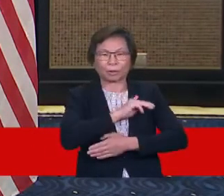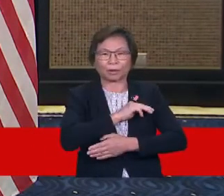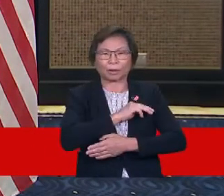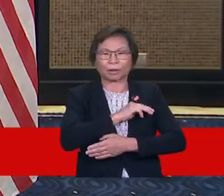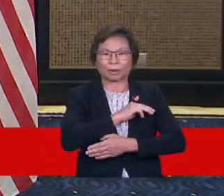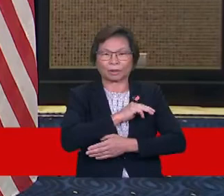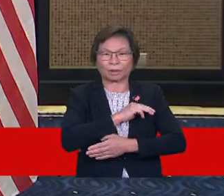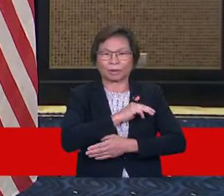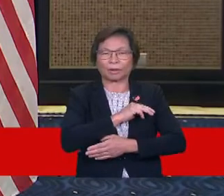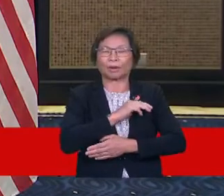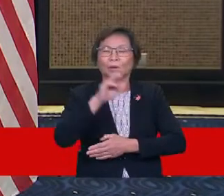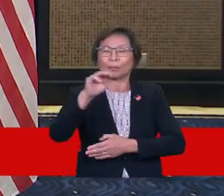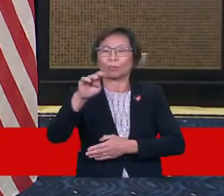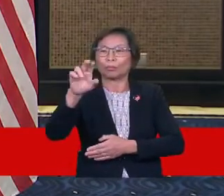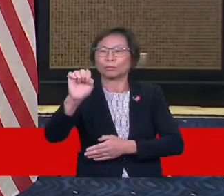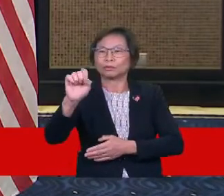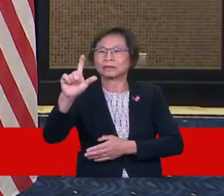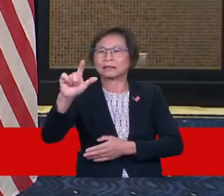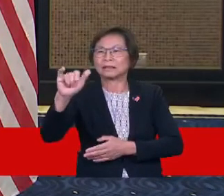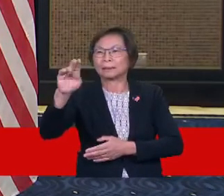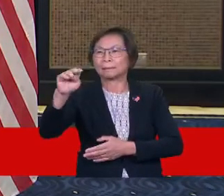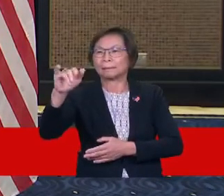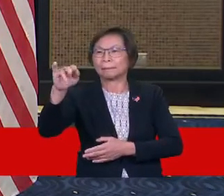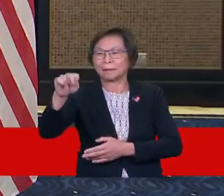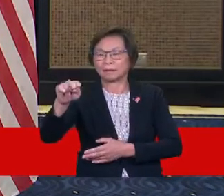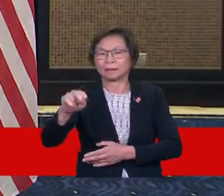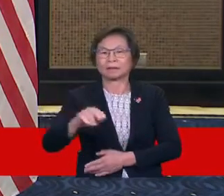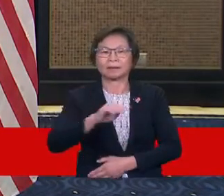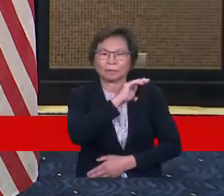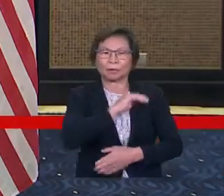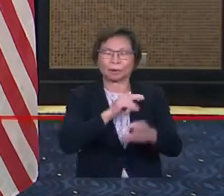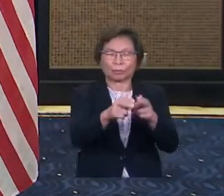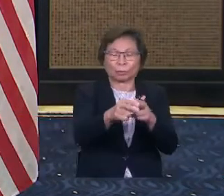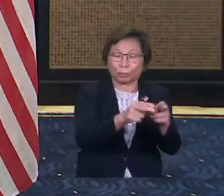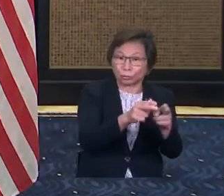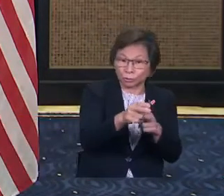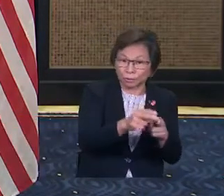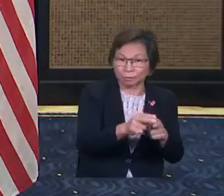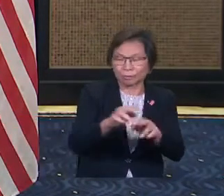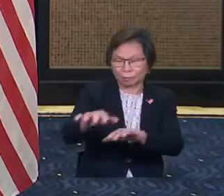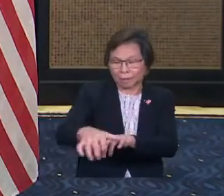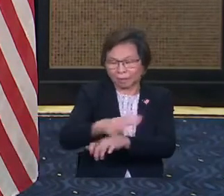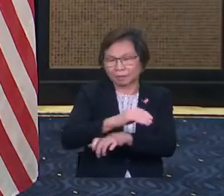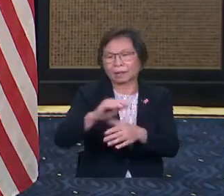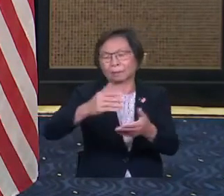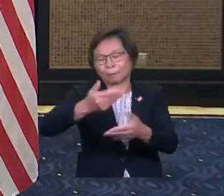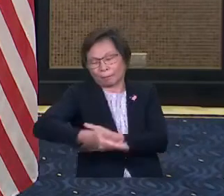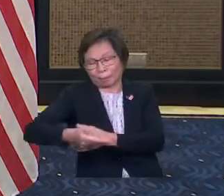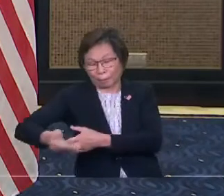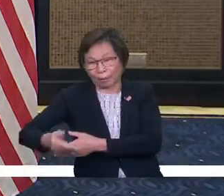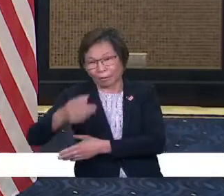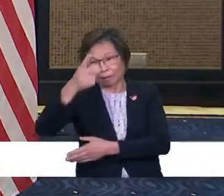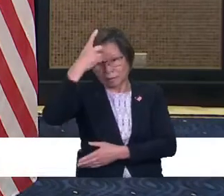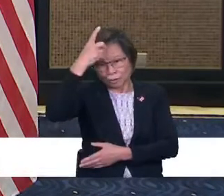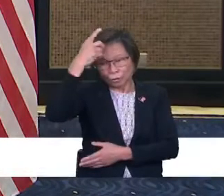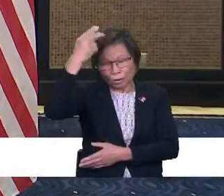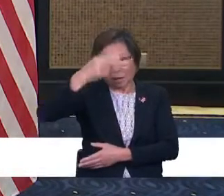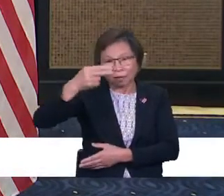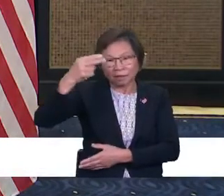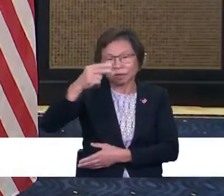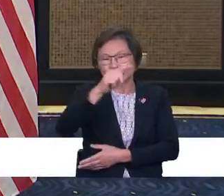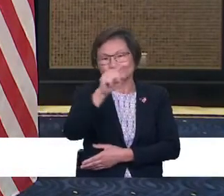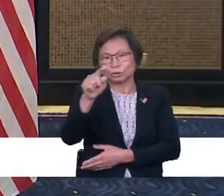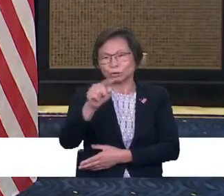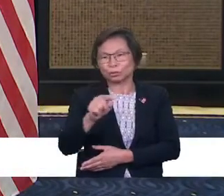al-muslimin Band YKS Hai menteri perusahaan peladangan dan komoditi yang hormat dan tuh ajah